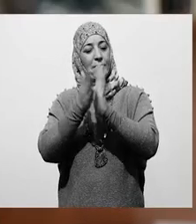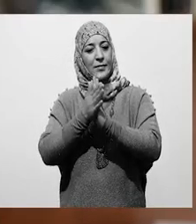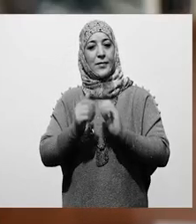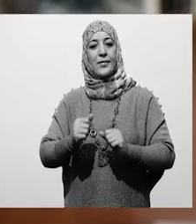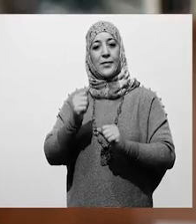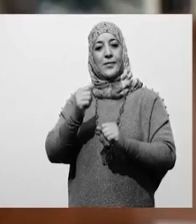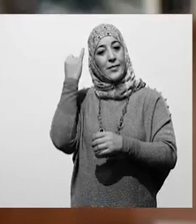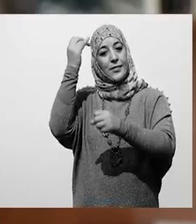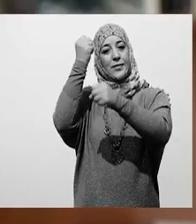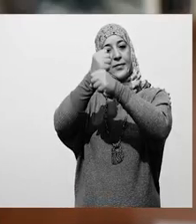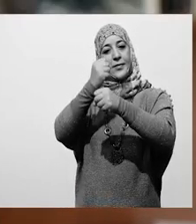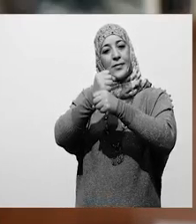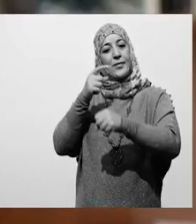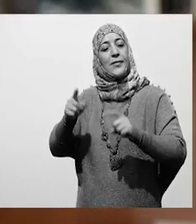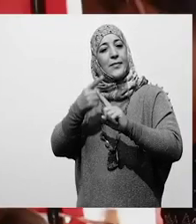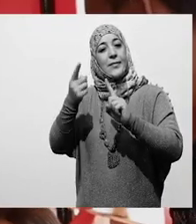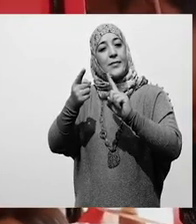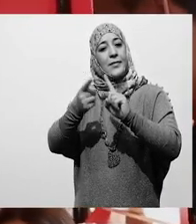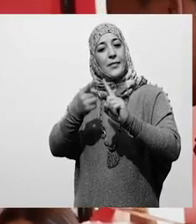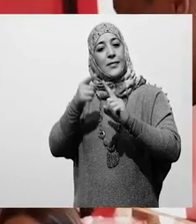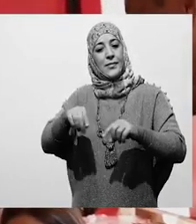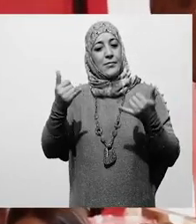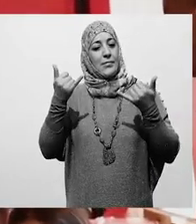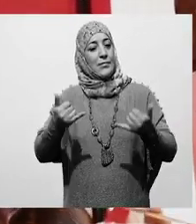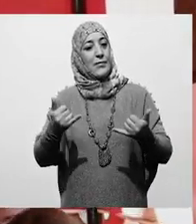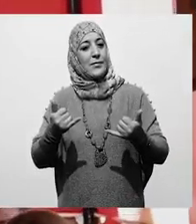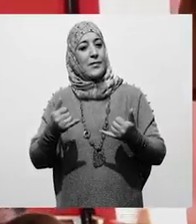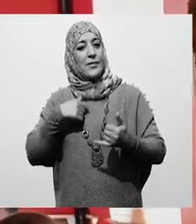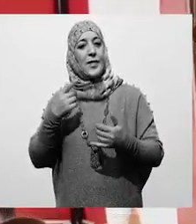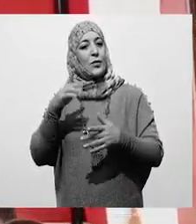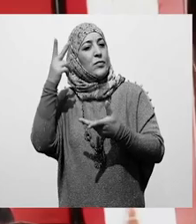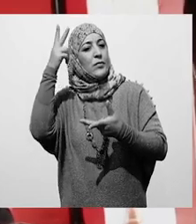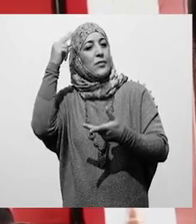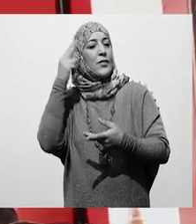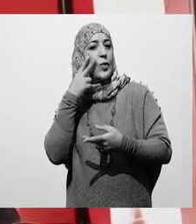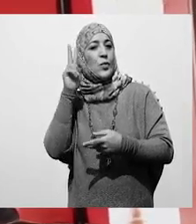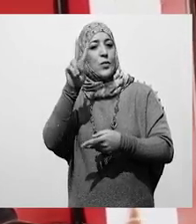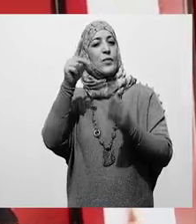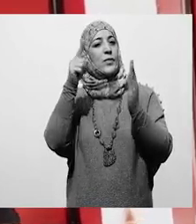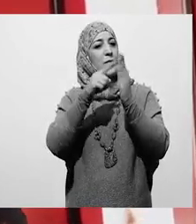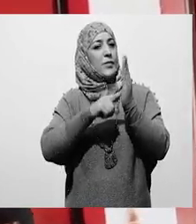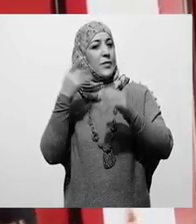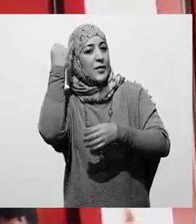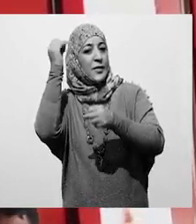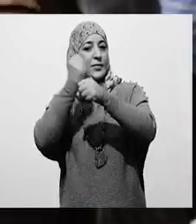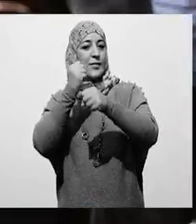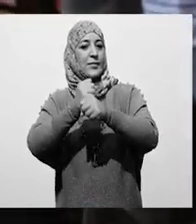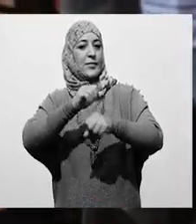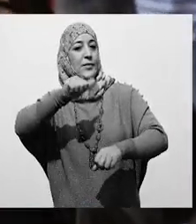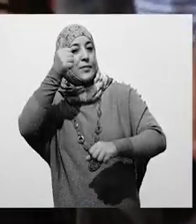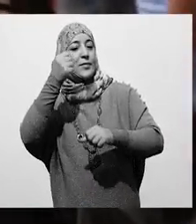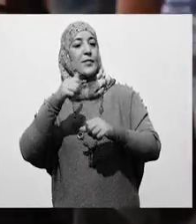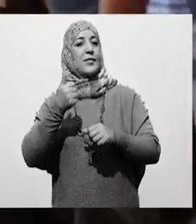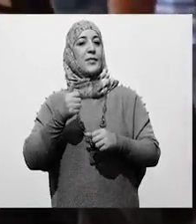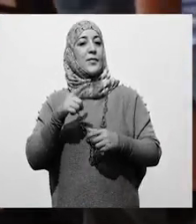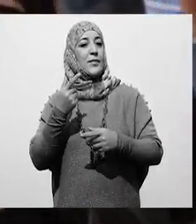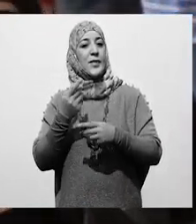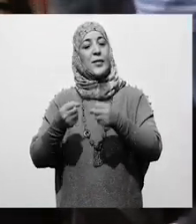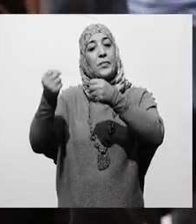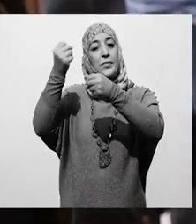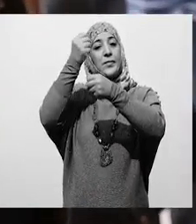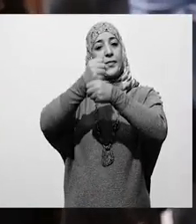associations à mener des actions de plaidoyer c'était intéressant parce qu'aujourd'hui ce qu'on constate c'est que des initiatives du premier